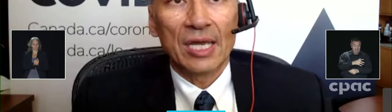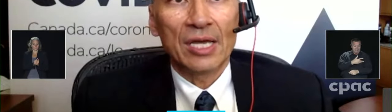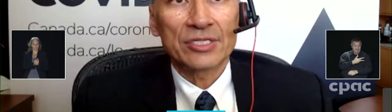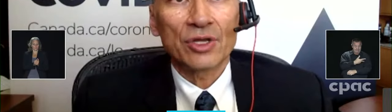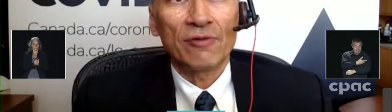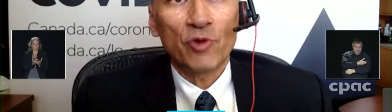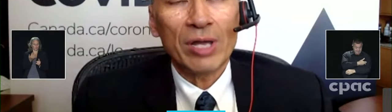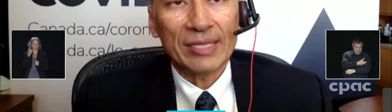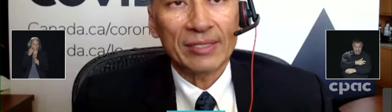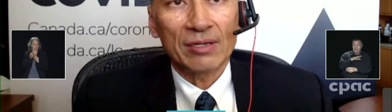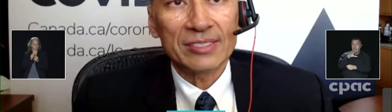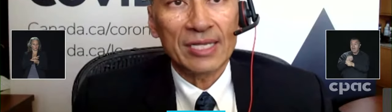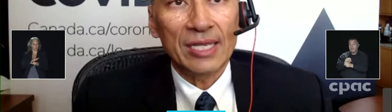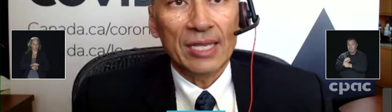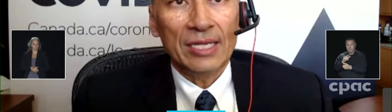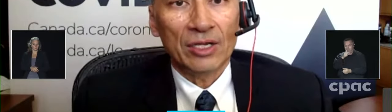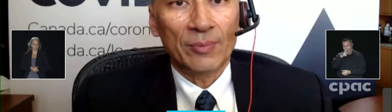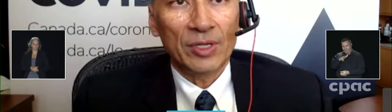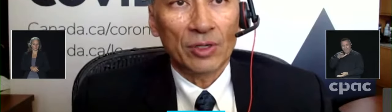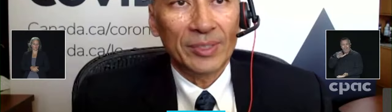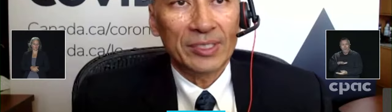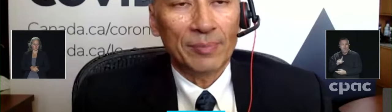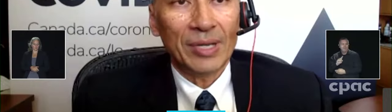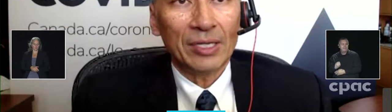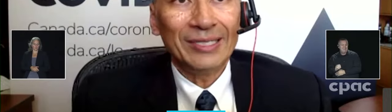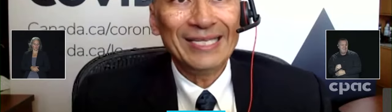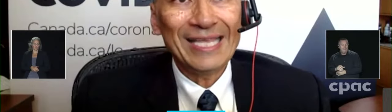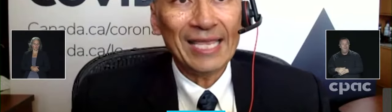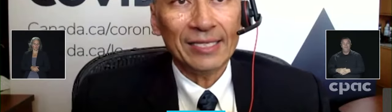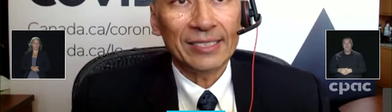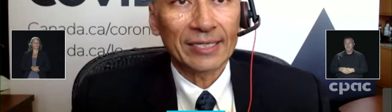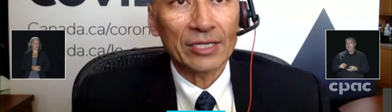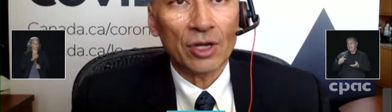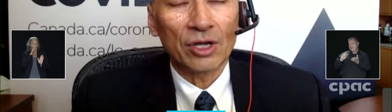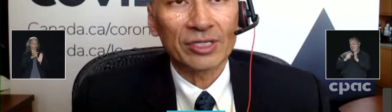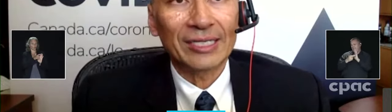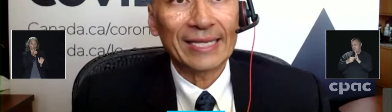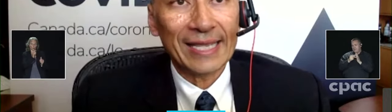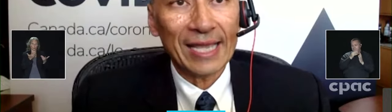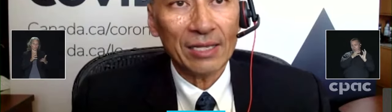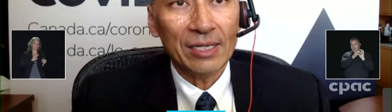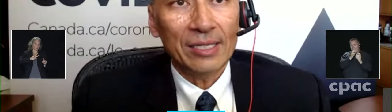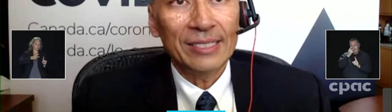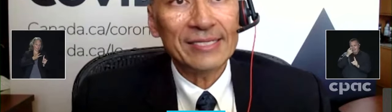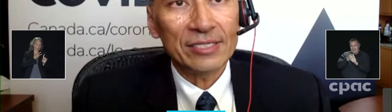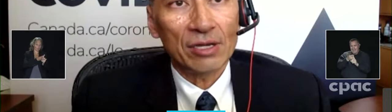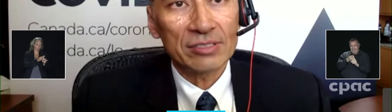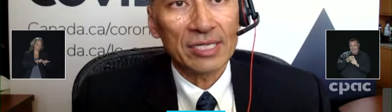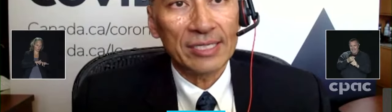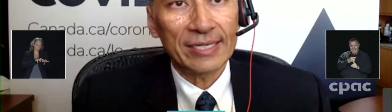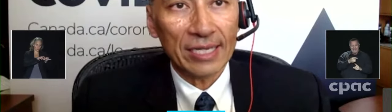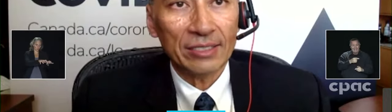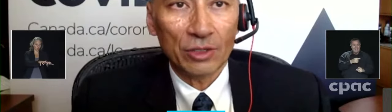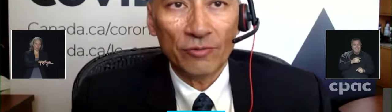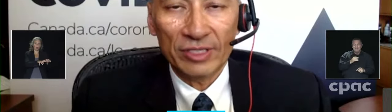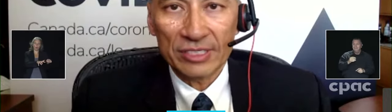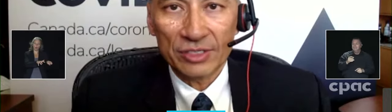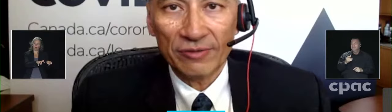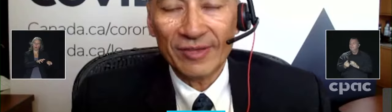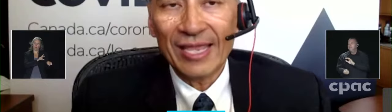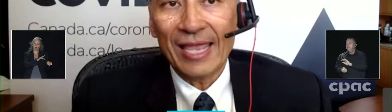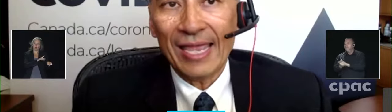que ce qu'on voit maintenant, c'est qu'il y a pas un lien direct entre les cas, l'incidence des cas